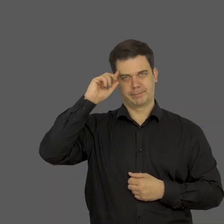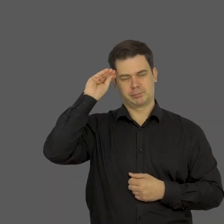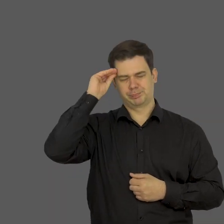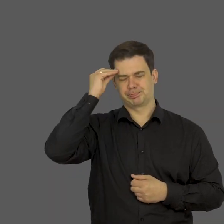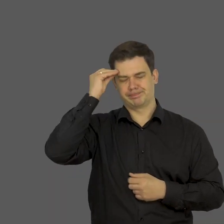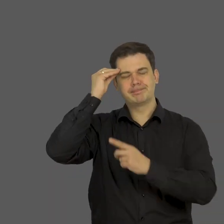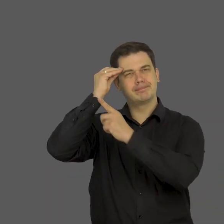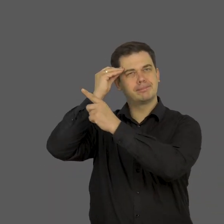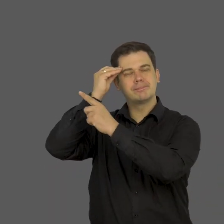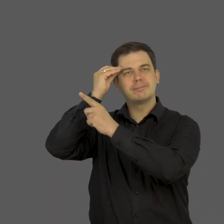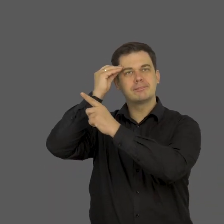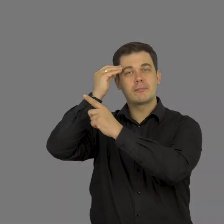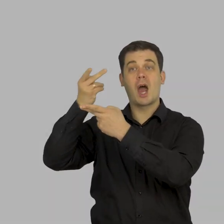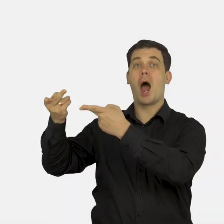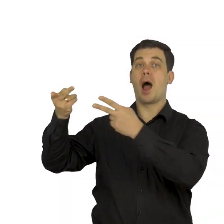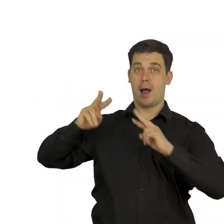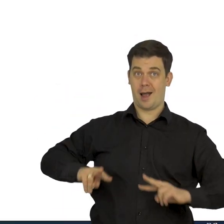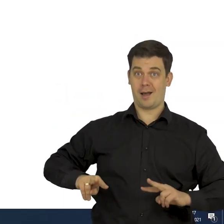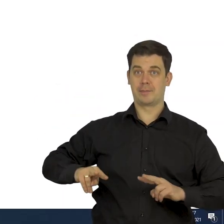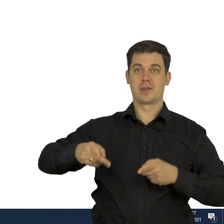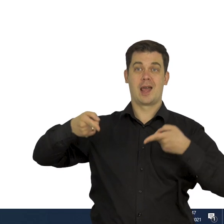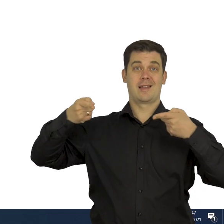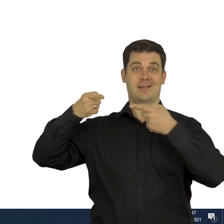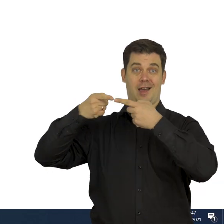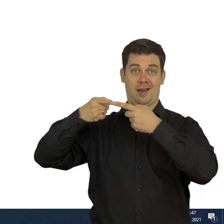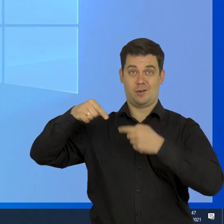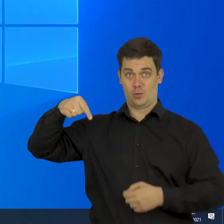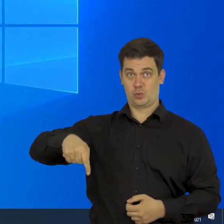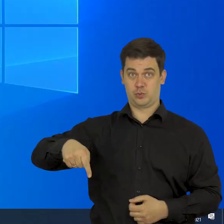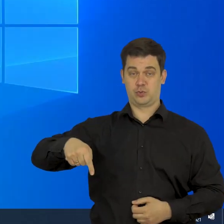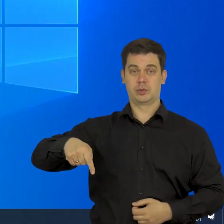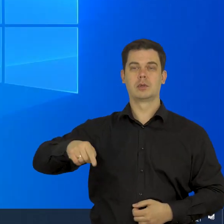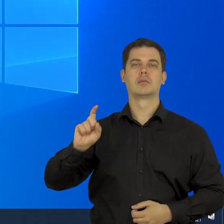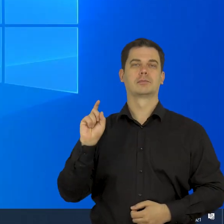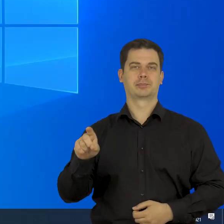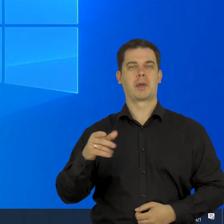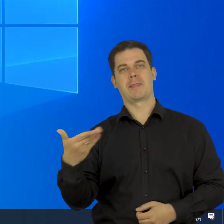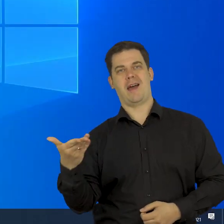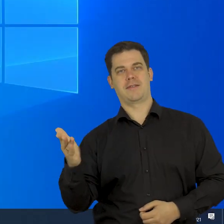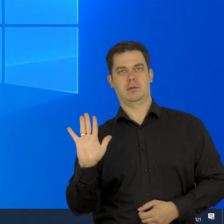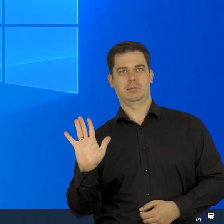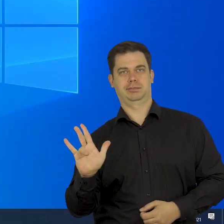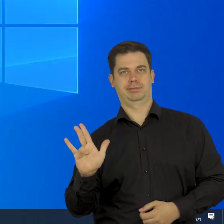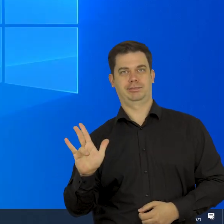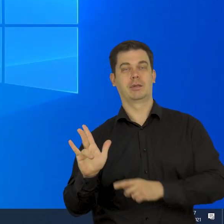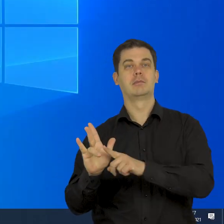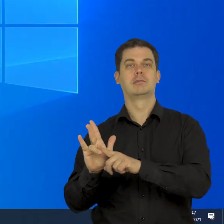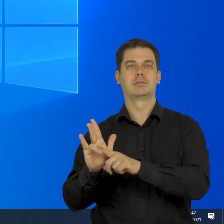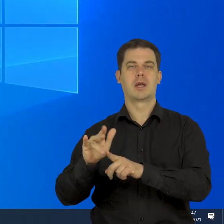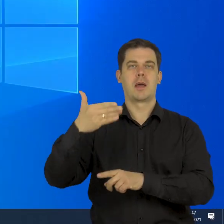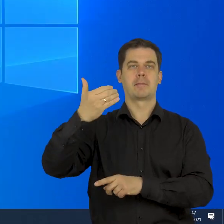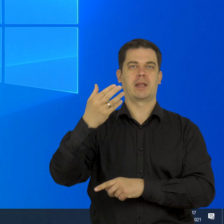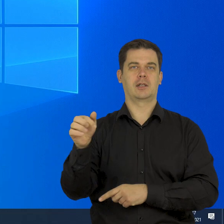Zapamiętaj ją. Teraz w lewym dolnym rogu ekranu kliknij prawym przyciskiem myszy i wybierz